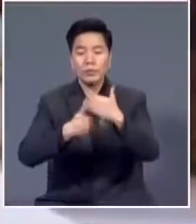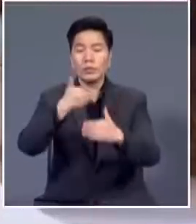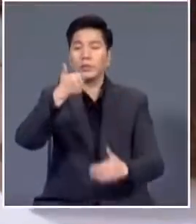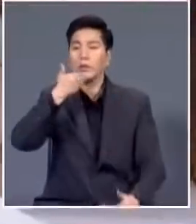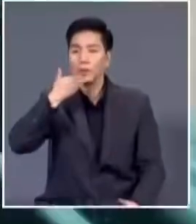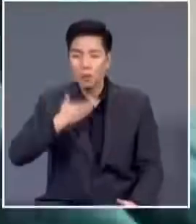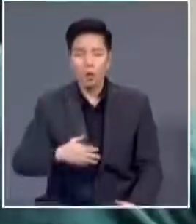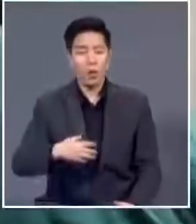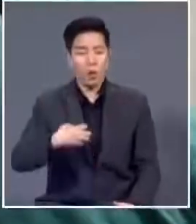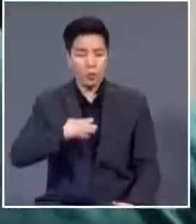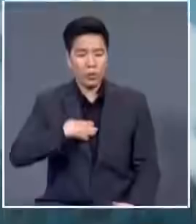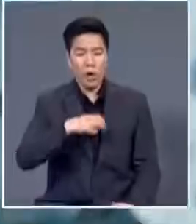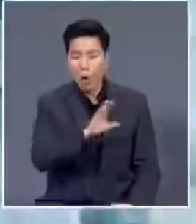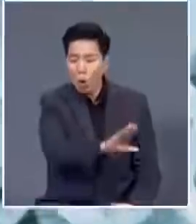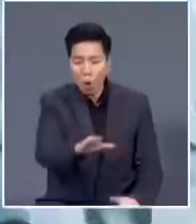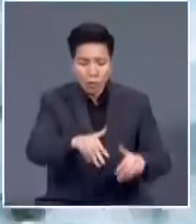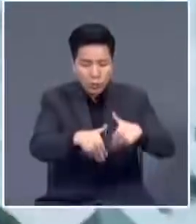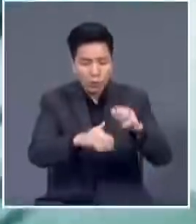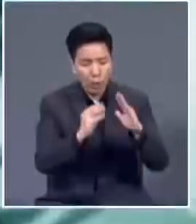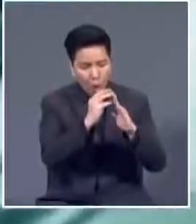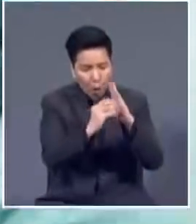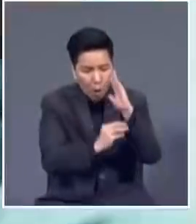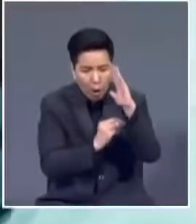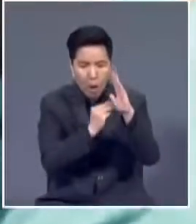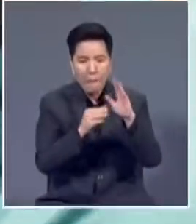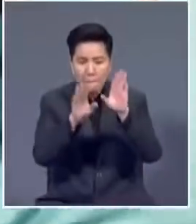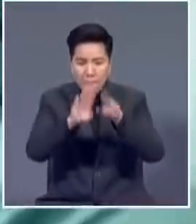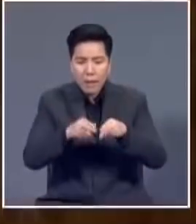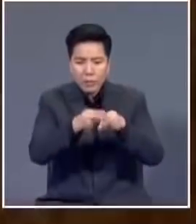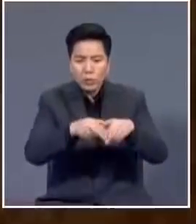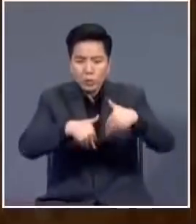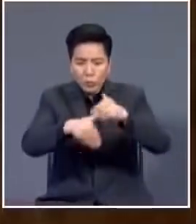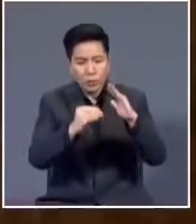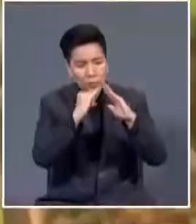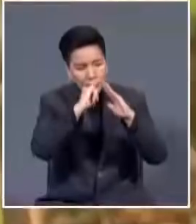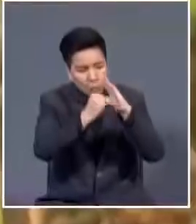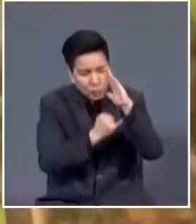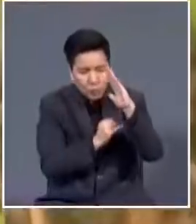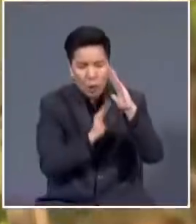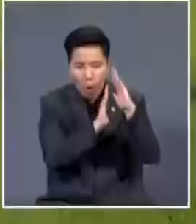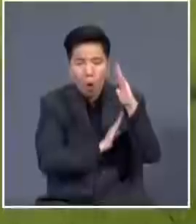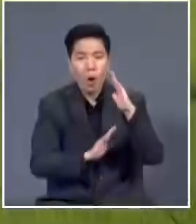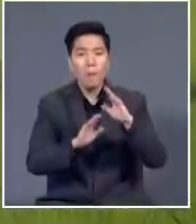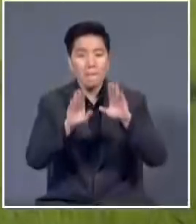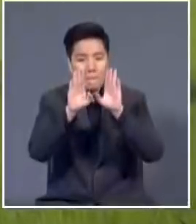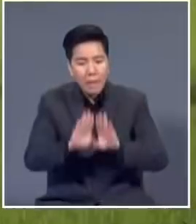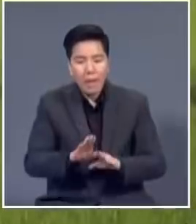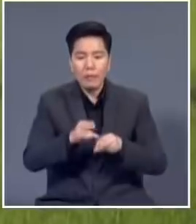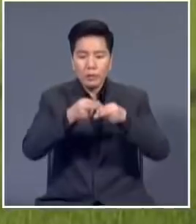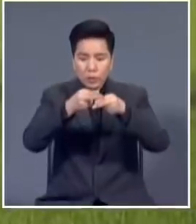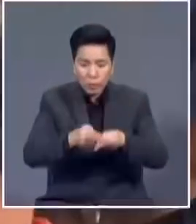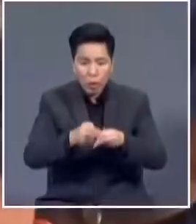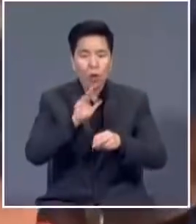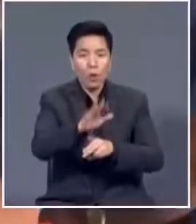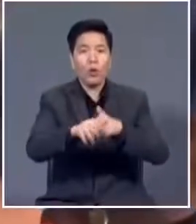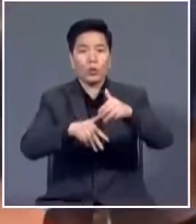นองความต้องการของคนในพื้นที่นะแก้โจทย์ปัญหาที่เป็นอัตลักษณ์ของแต่ละชุมชนด้วยกลไกประชารัฐของตนของแต่ละท้องถิ่น